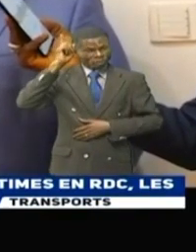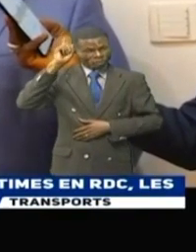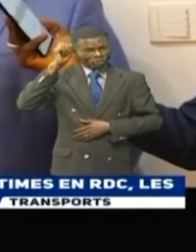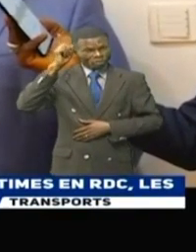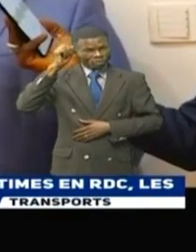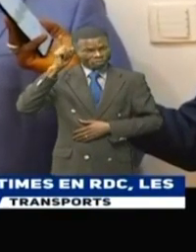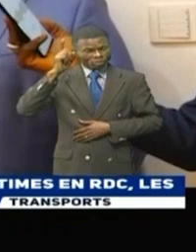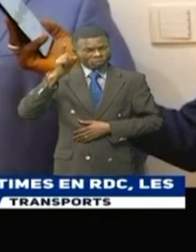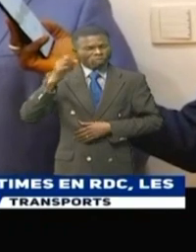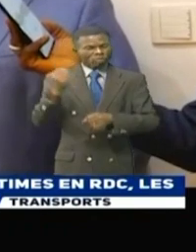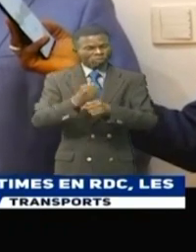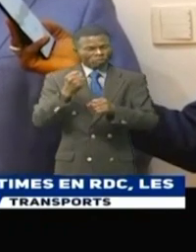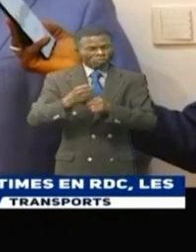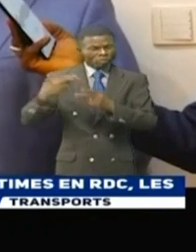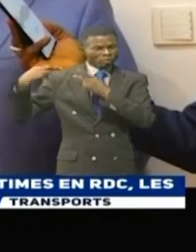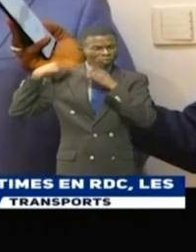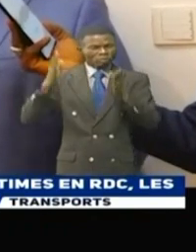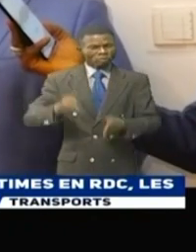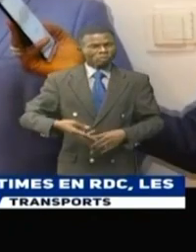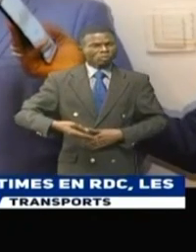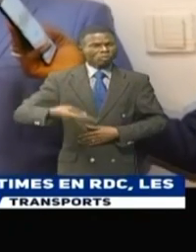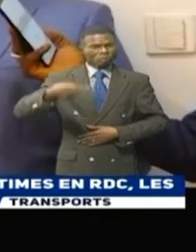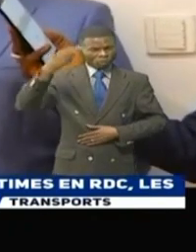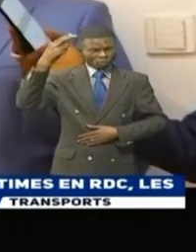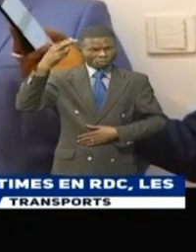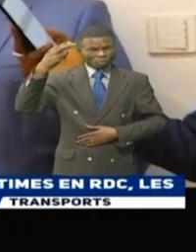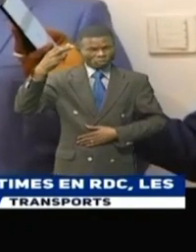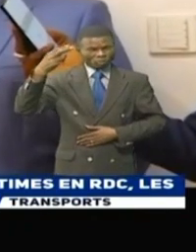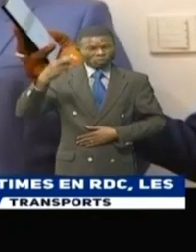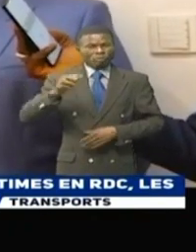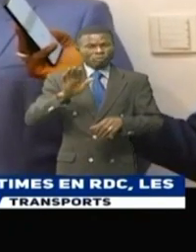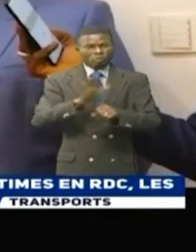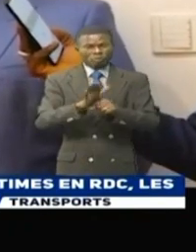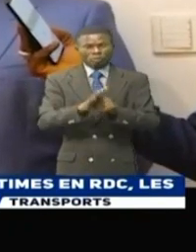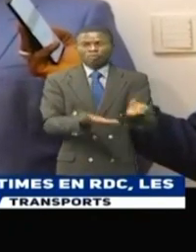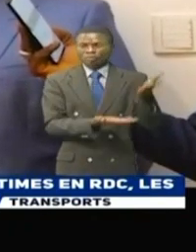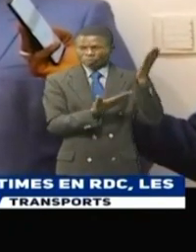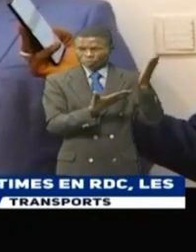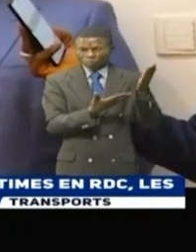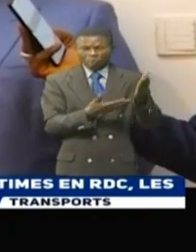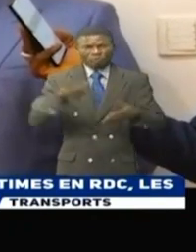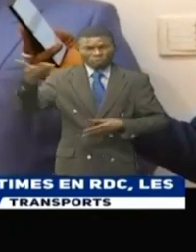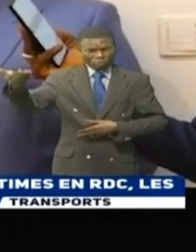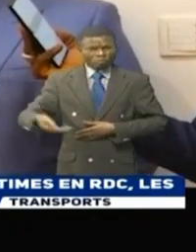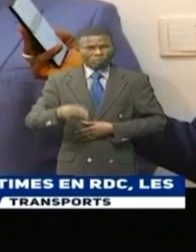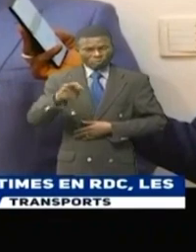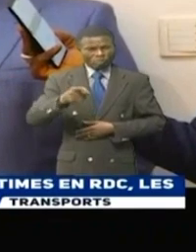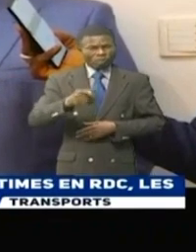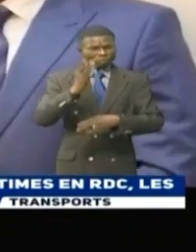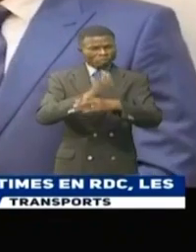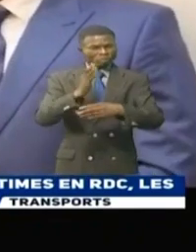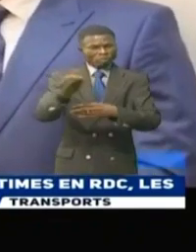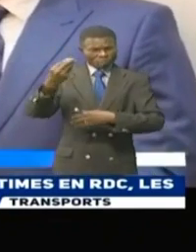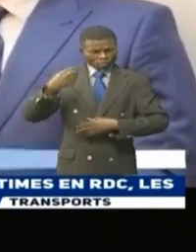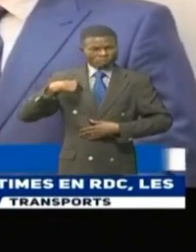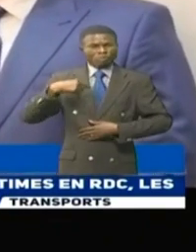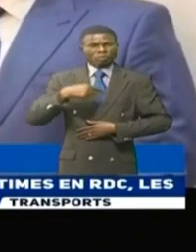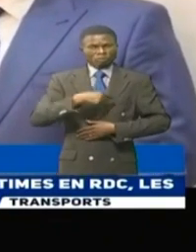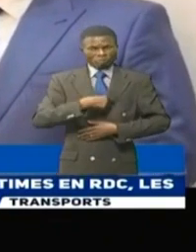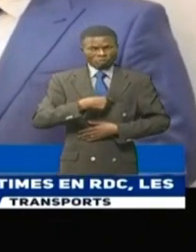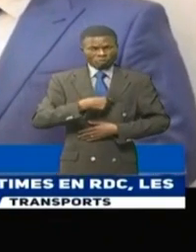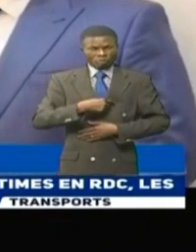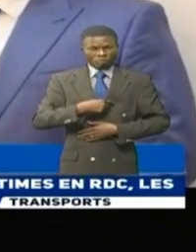une responsabilité bien démontrée. C'était important que nous puissions recevoir d'eux les conseils. Lignes